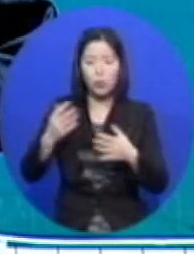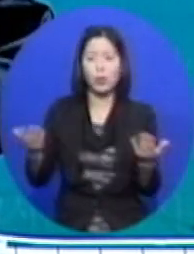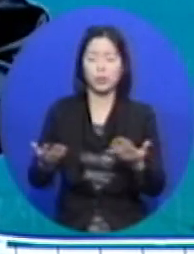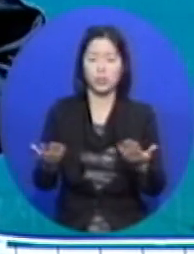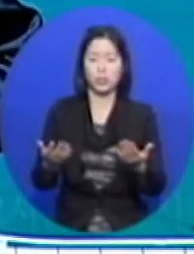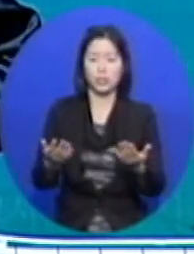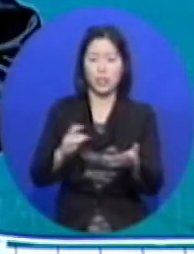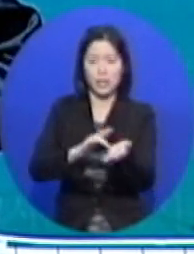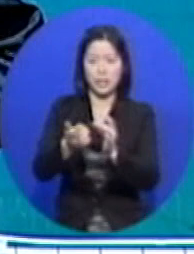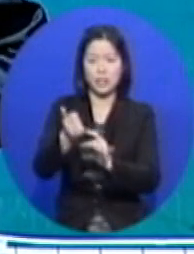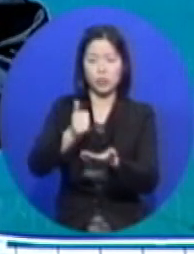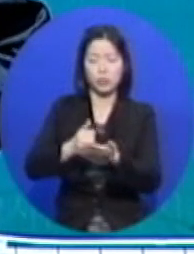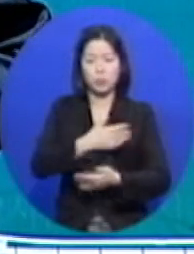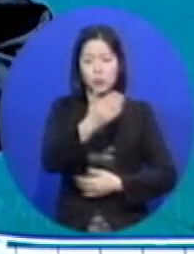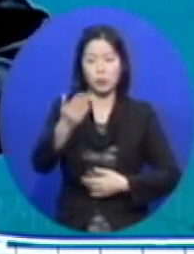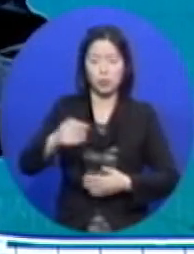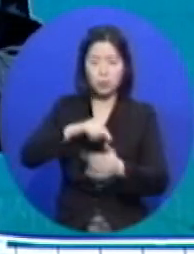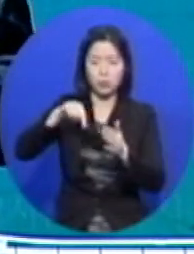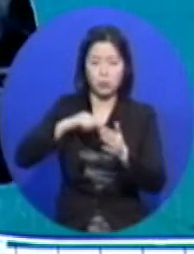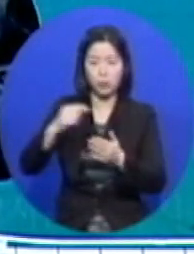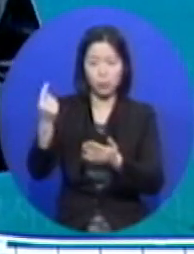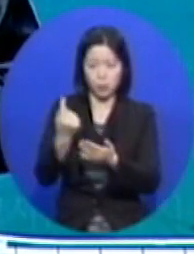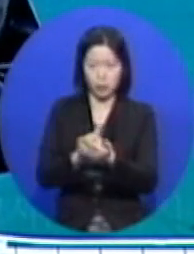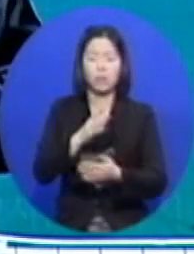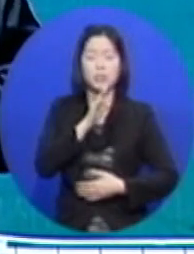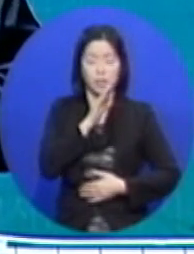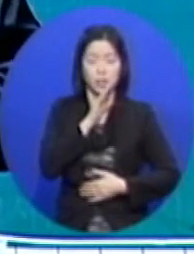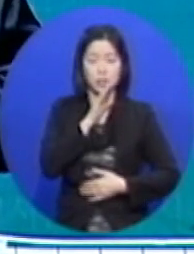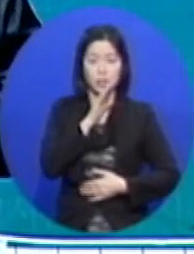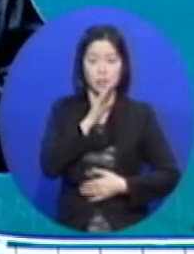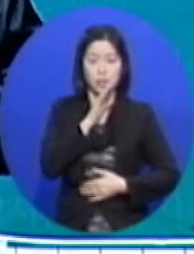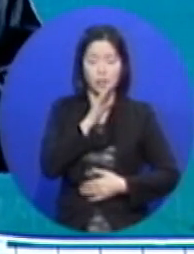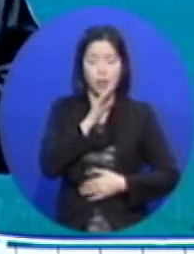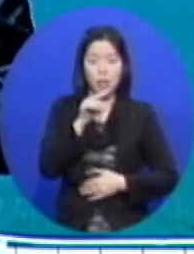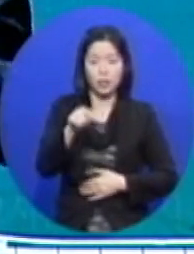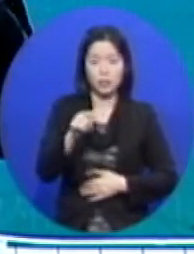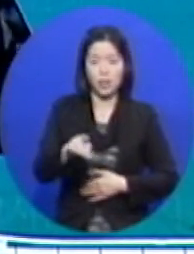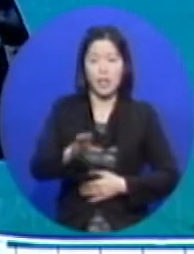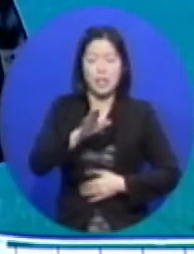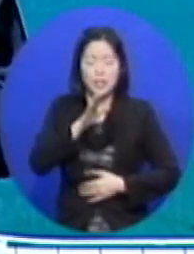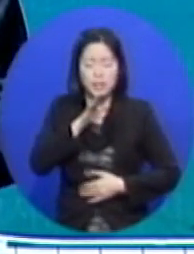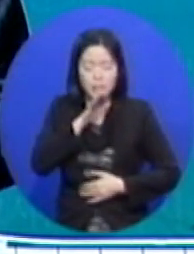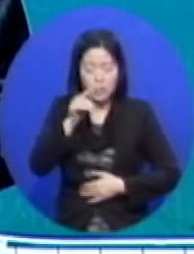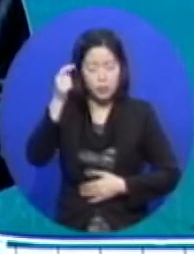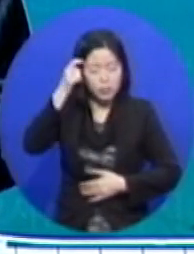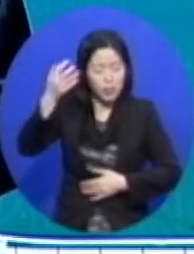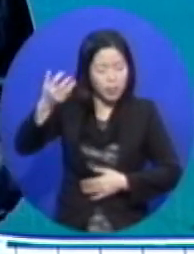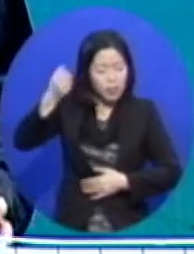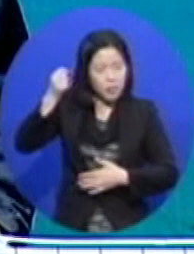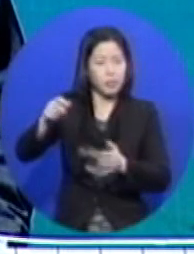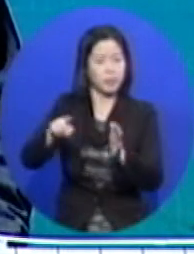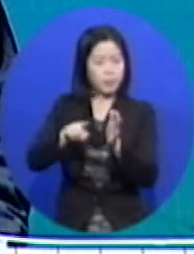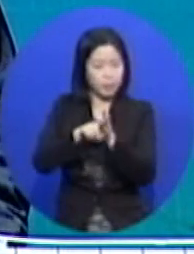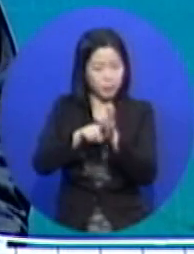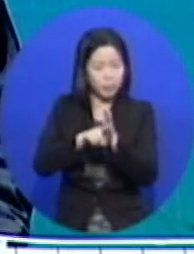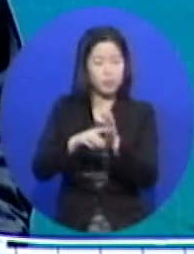사실입니다 그런데 예수님이 여러분 안에 오신 게 정말 사실로 여러분이 믿으신다면